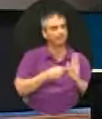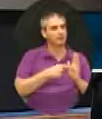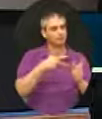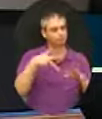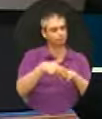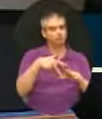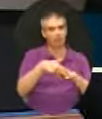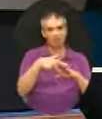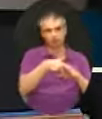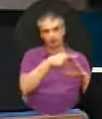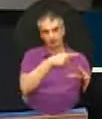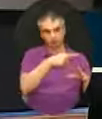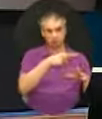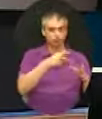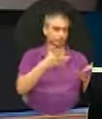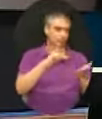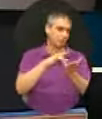לשבש